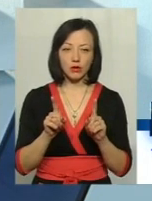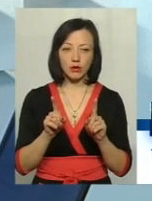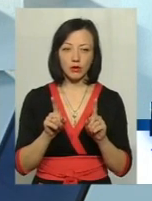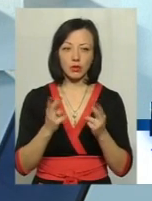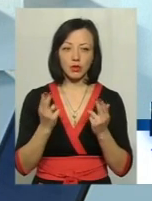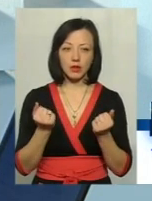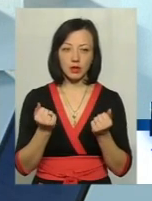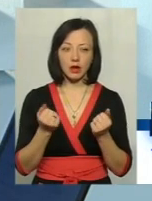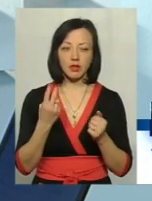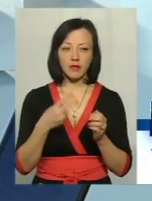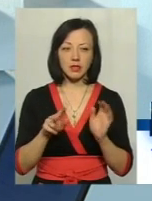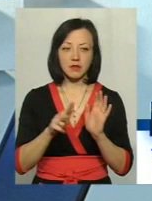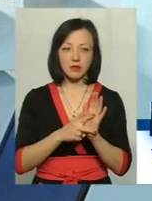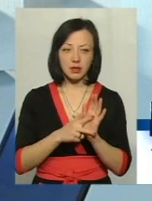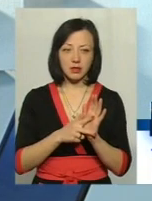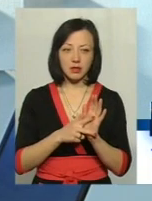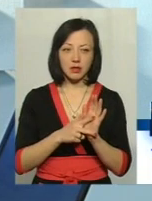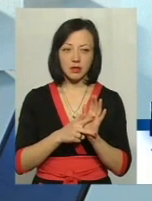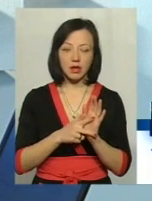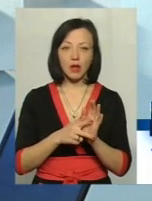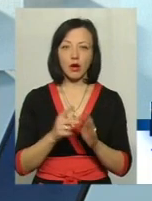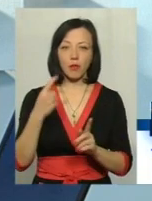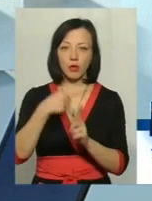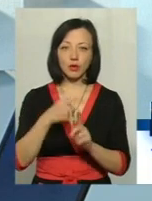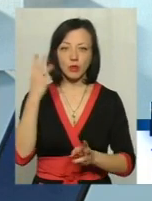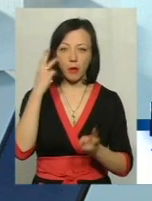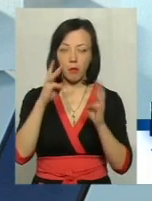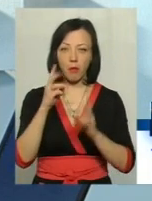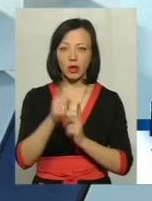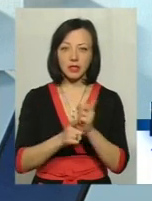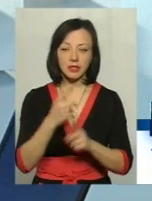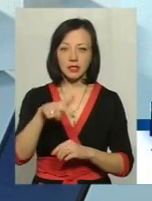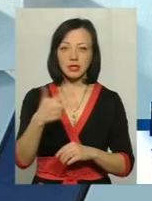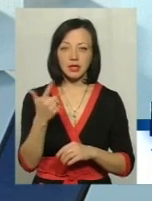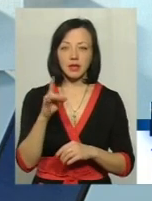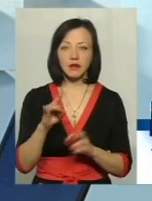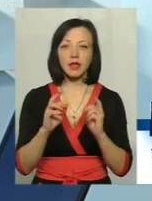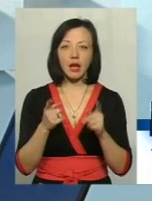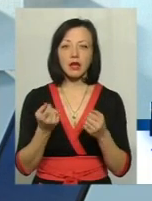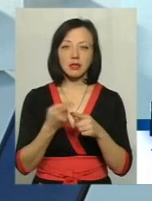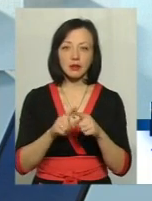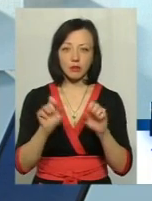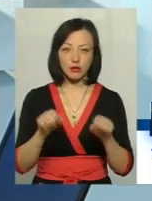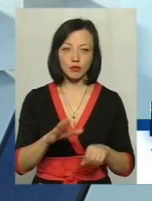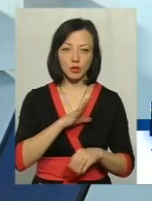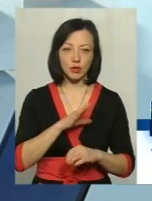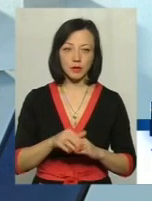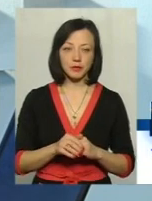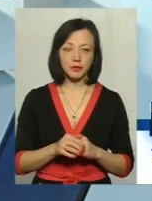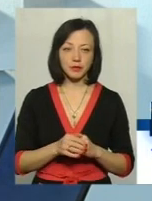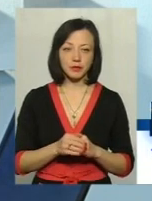так, 28, а модернізація ще і буде виходити 33 гривні. Поясніть мені, як це може бути?